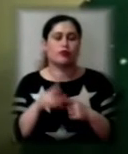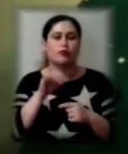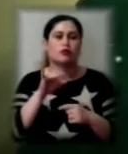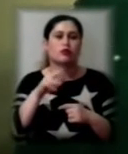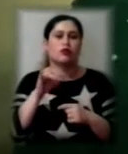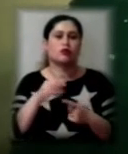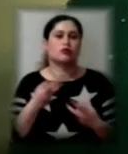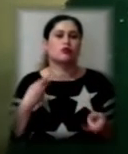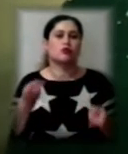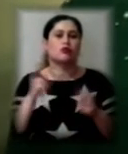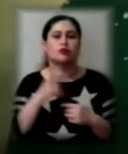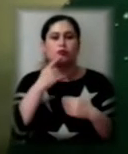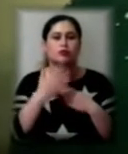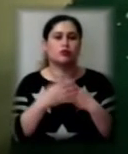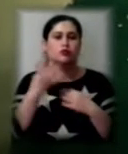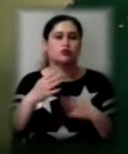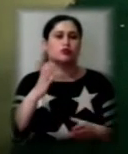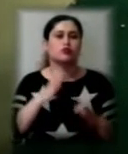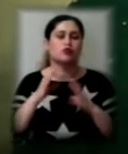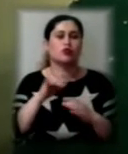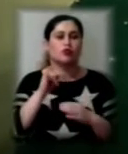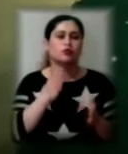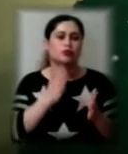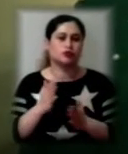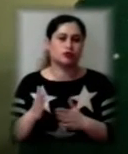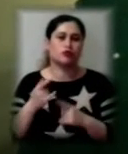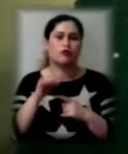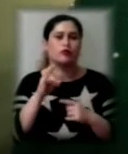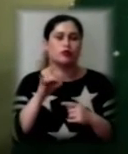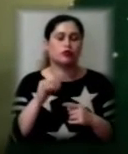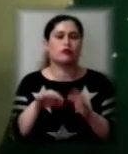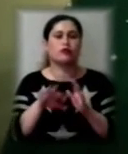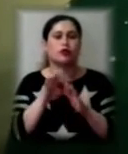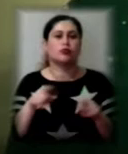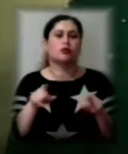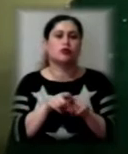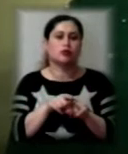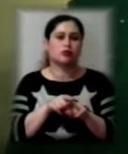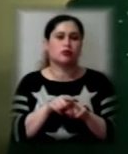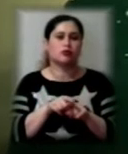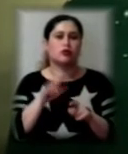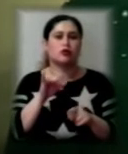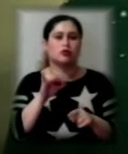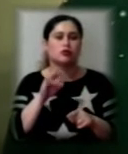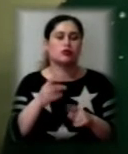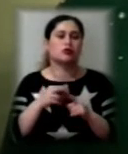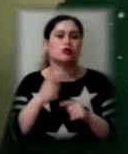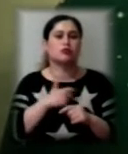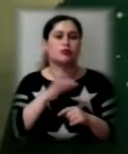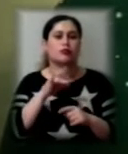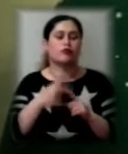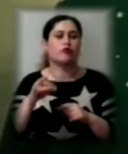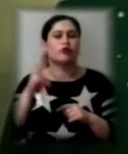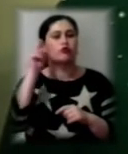залишалося приблизно 40 студентів у гуртожитку. Вони вибрали такий карантинний для себе період, вони навчалися, у